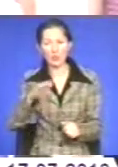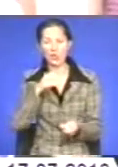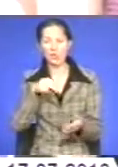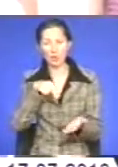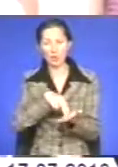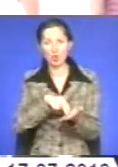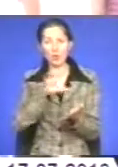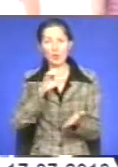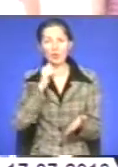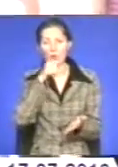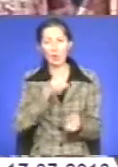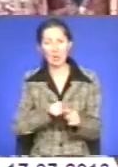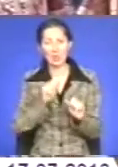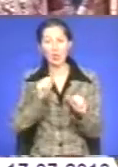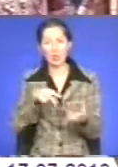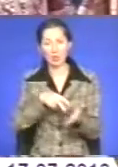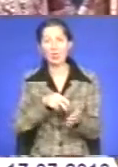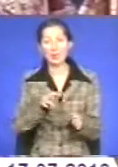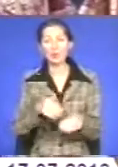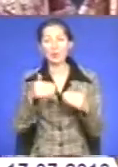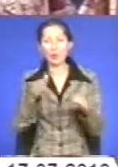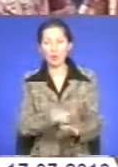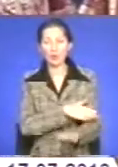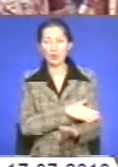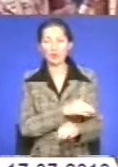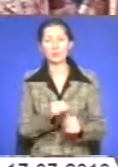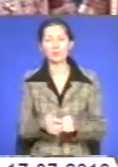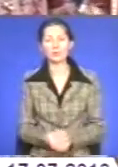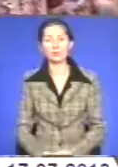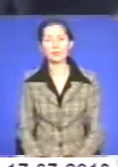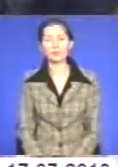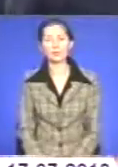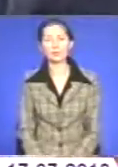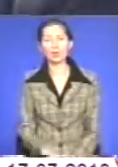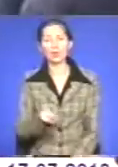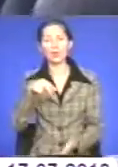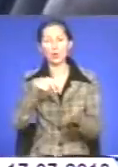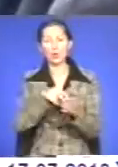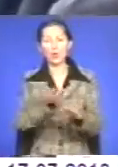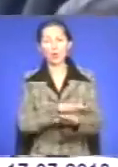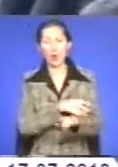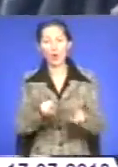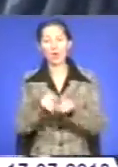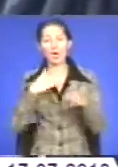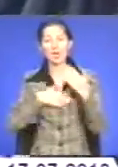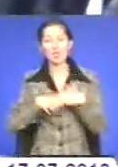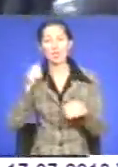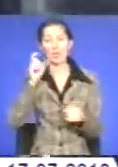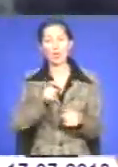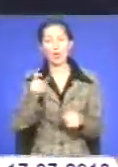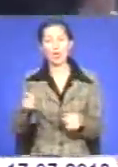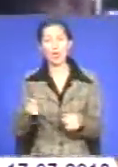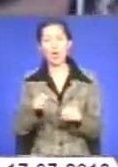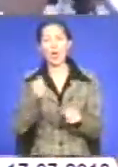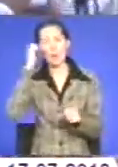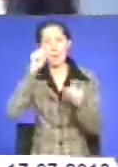це може простояти ще більше. І благих податів, і тебе славу висилаємо. Щоб стояв довго та тішив людей, монумент освятили,